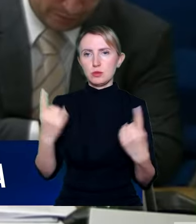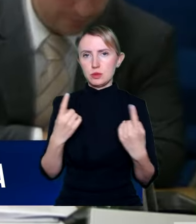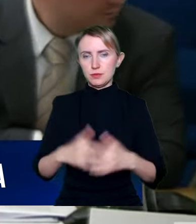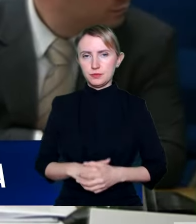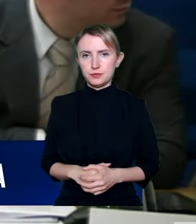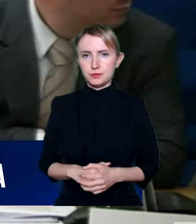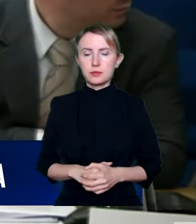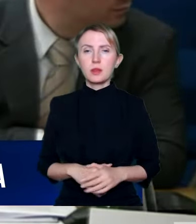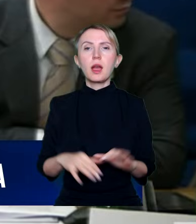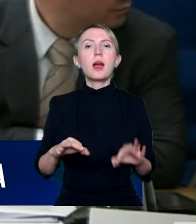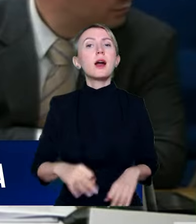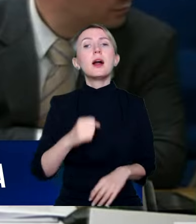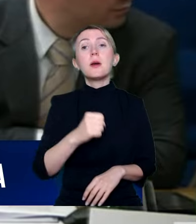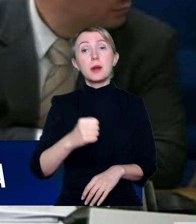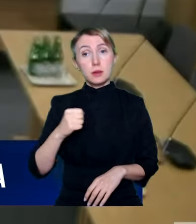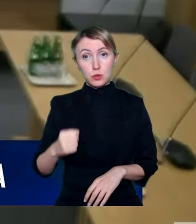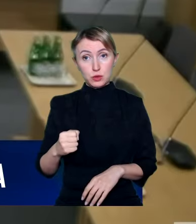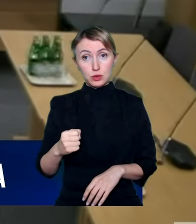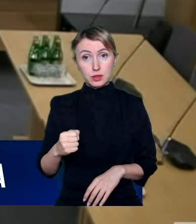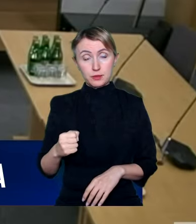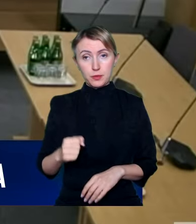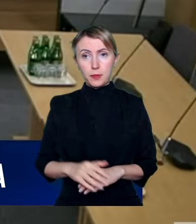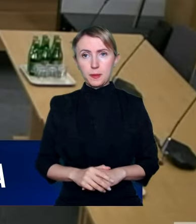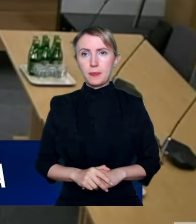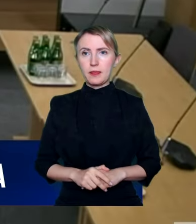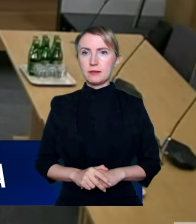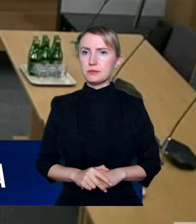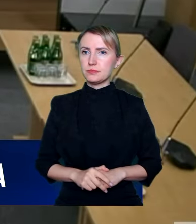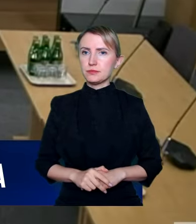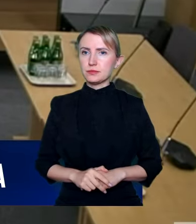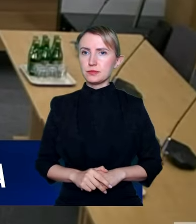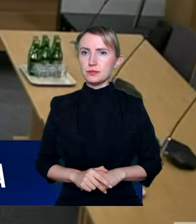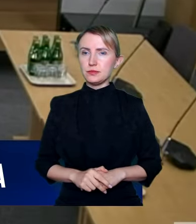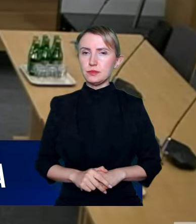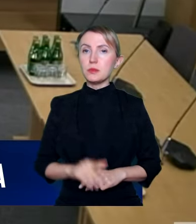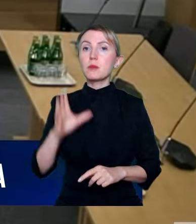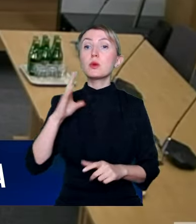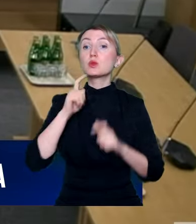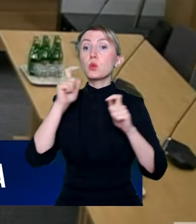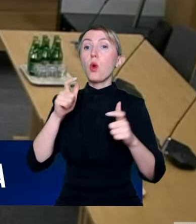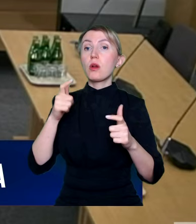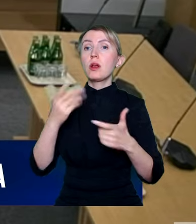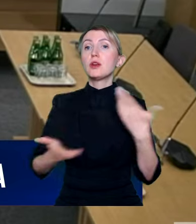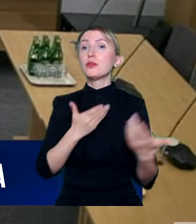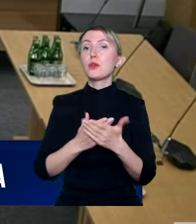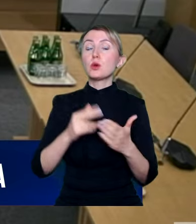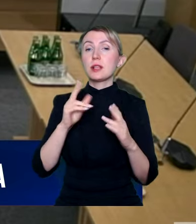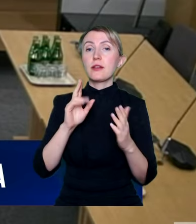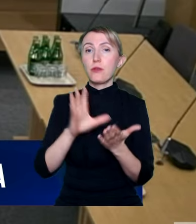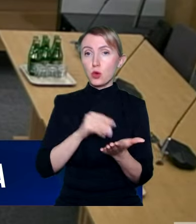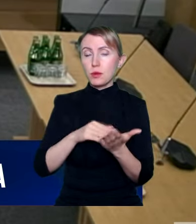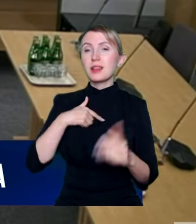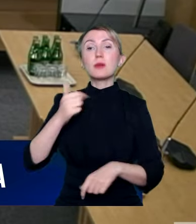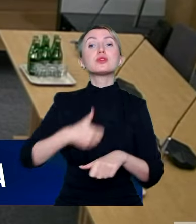strach. Panie pośle, szanowni państwo, ponieważ został zgłoszony wniosek formalny, jako przewodnicząca